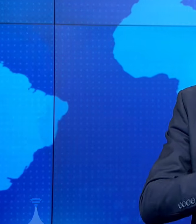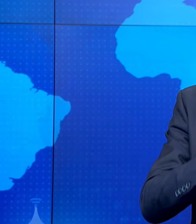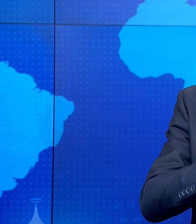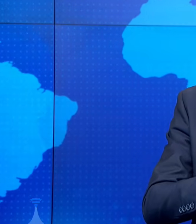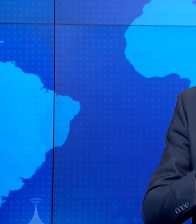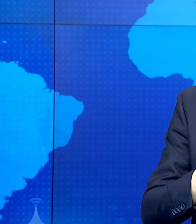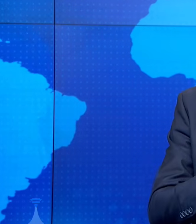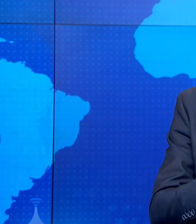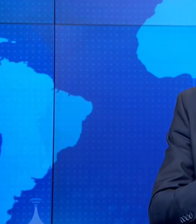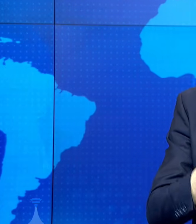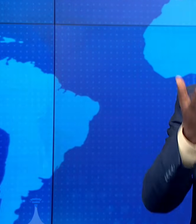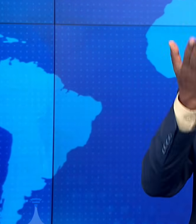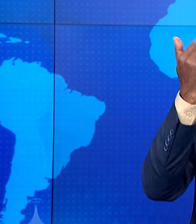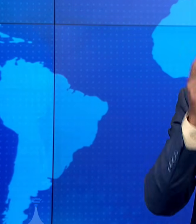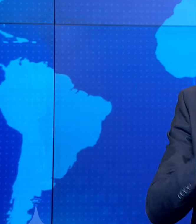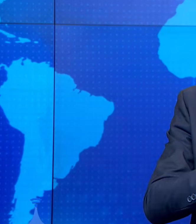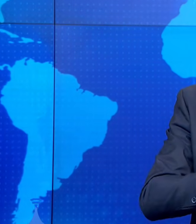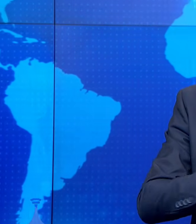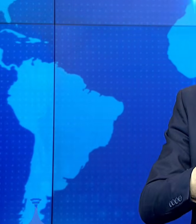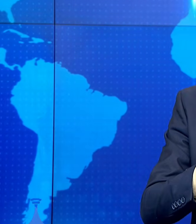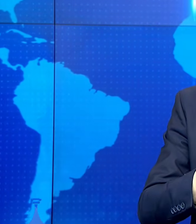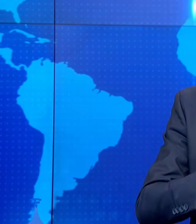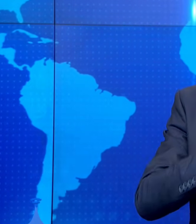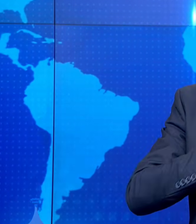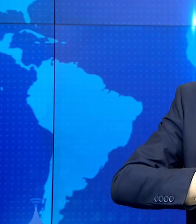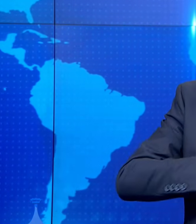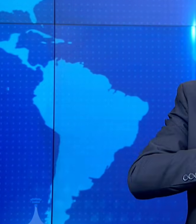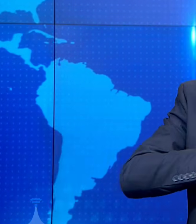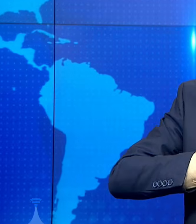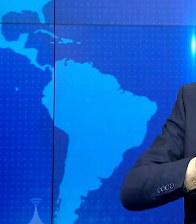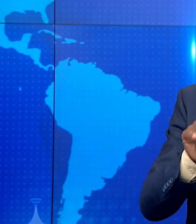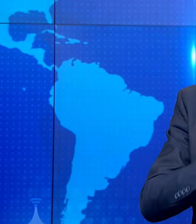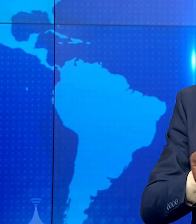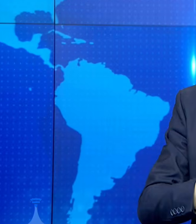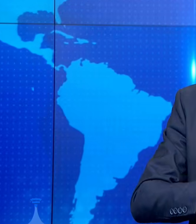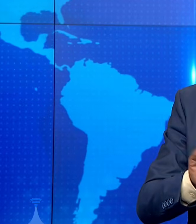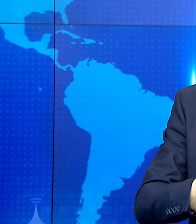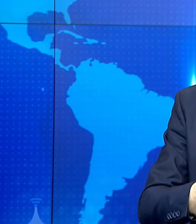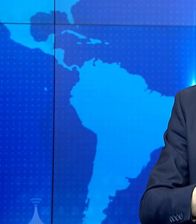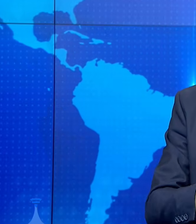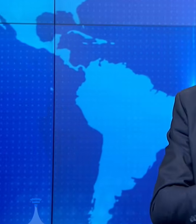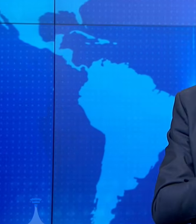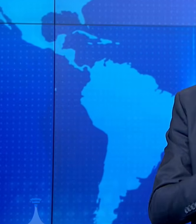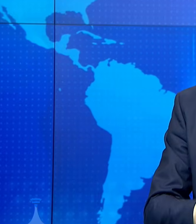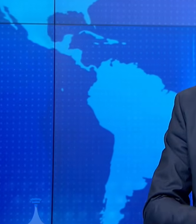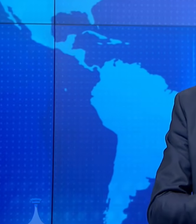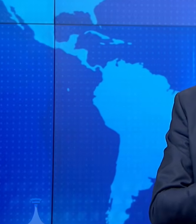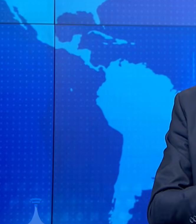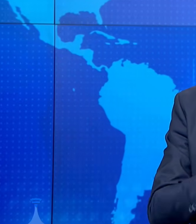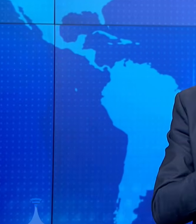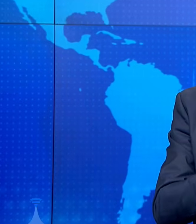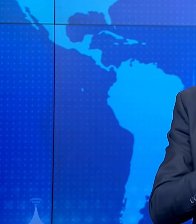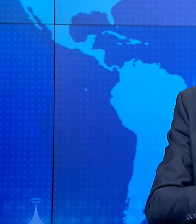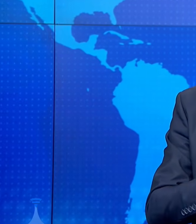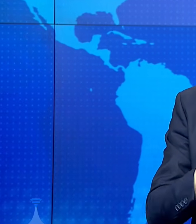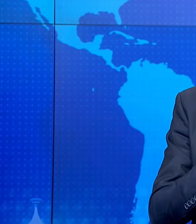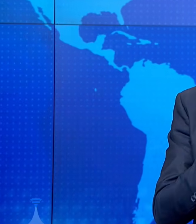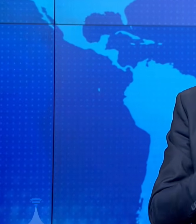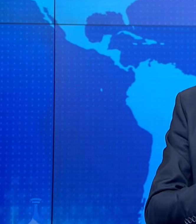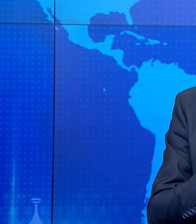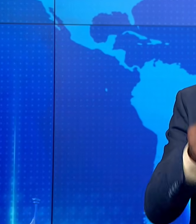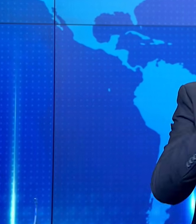የመጨረሻው ምዕራፍ ላይ ደርሳለች። ባለፈው ሳምንት በስዊዘርላንድ ጀነቭ በተካሄደው የድርጅቱ 7ኛ የስራ